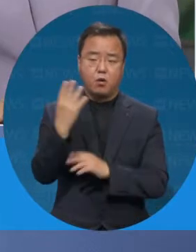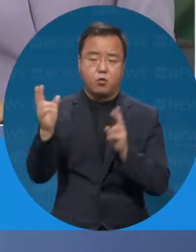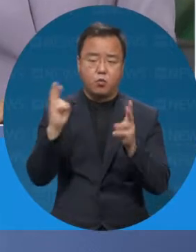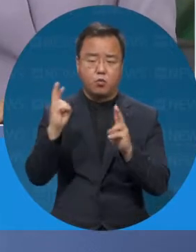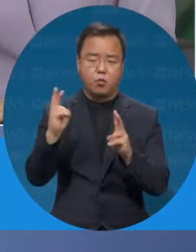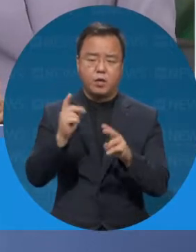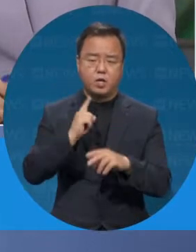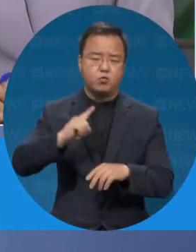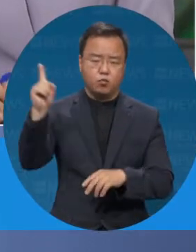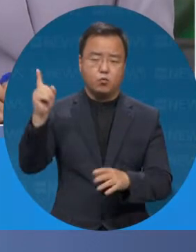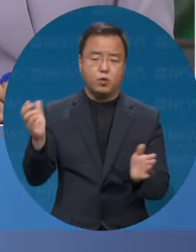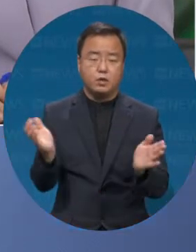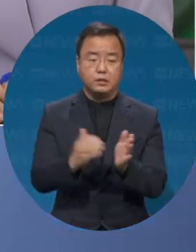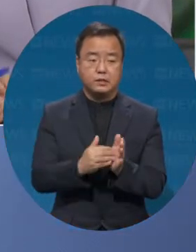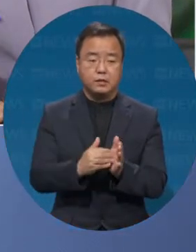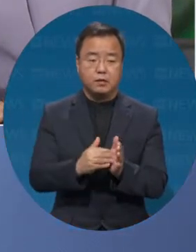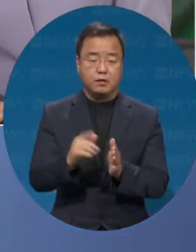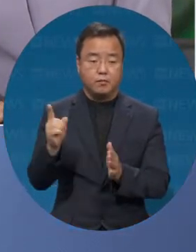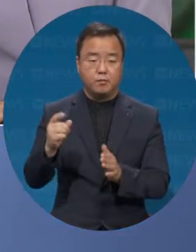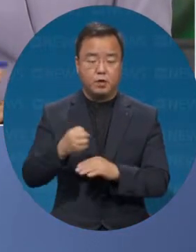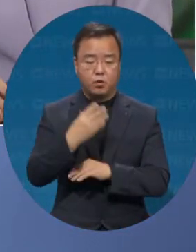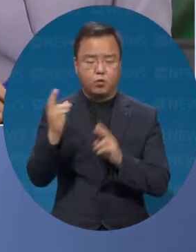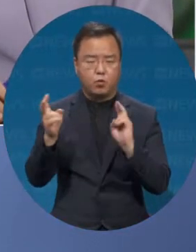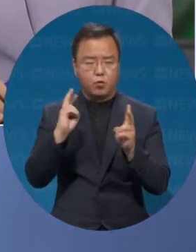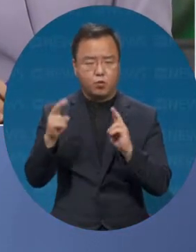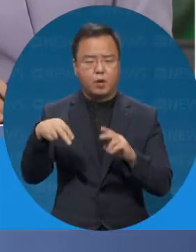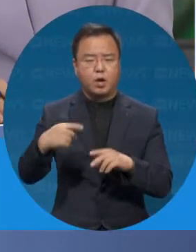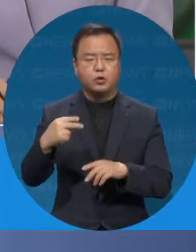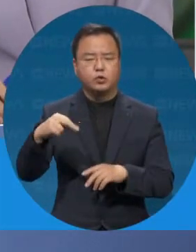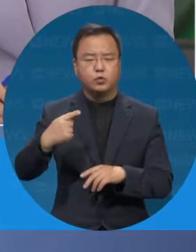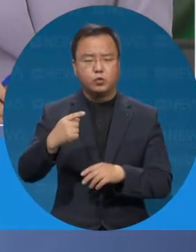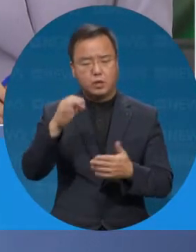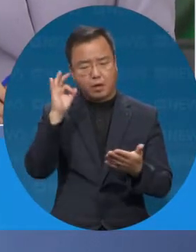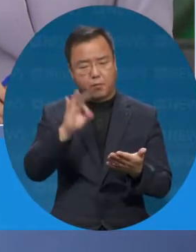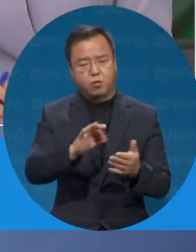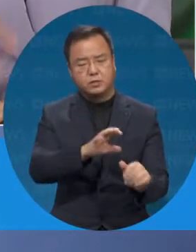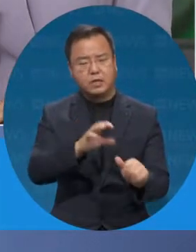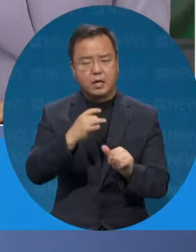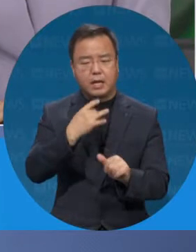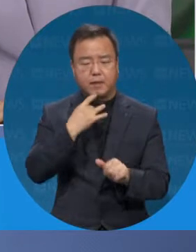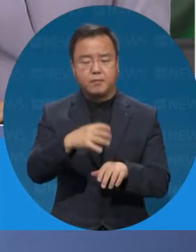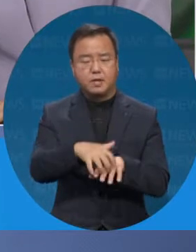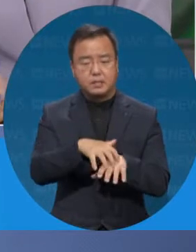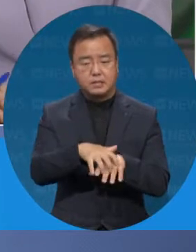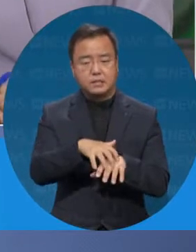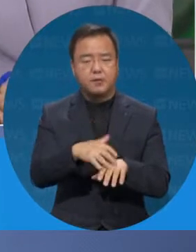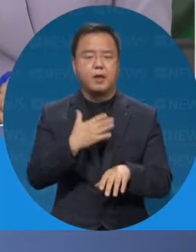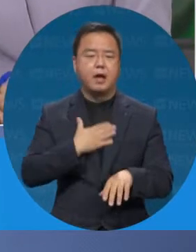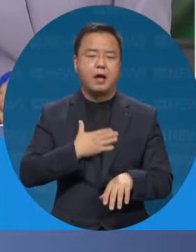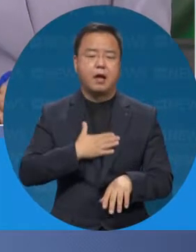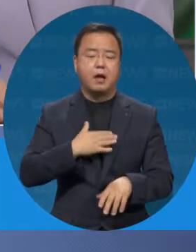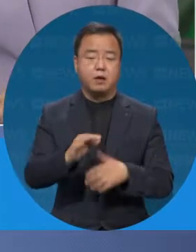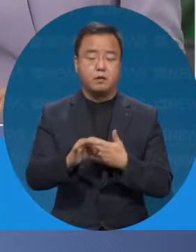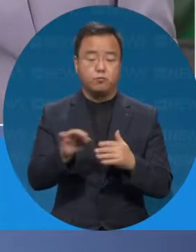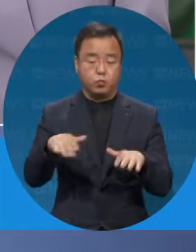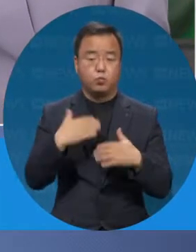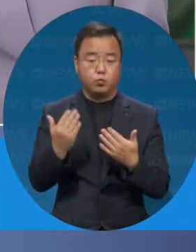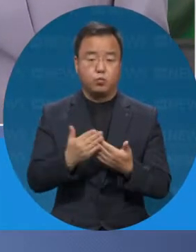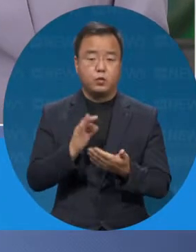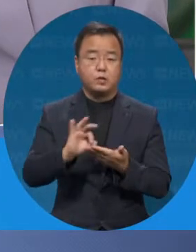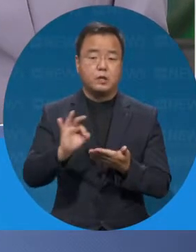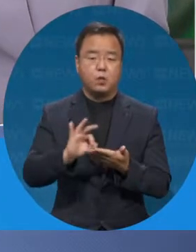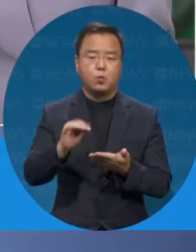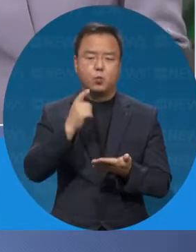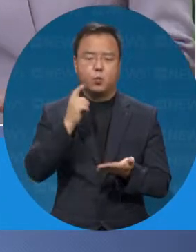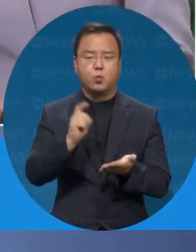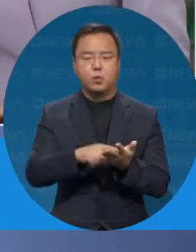고소했습니다. 물론 언론사는 이 페이지 소스 보기를 활용했을 뿐 이 시스템 구조를 좀 아는 사람이라면 이 누구나 손쉽게 이 정보를 얻을